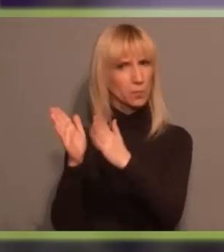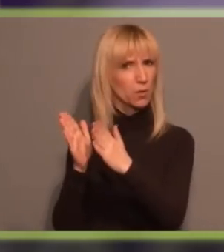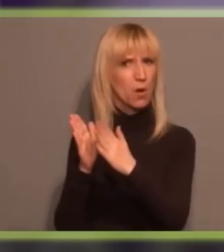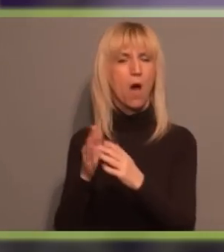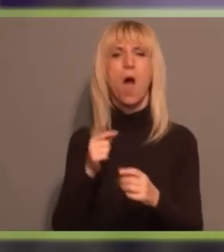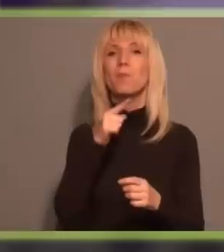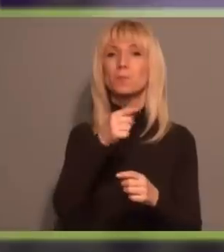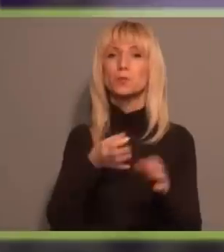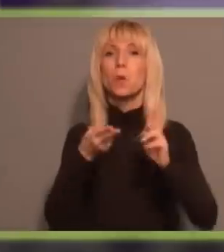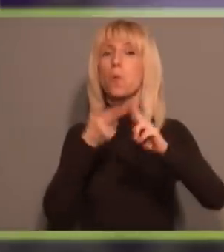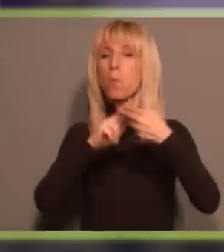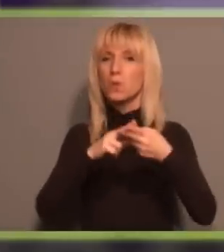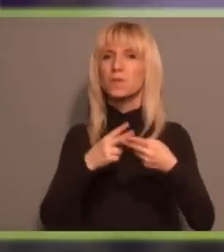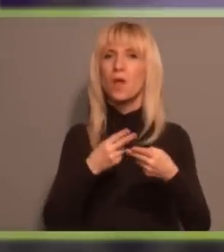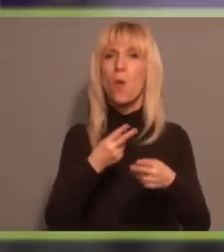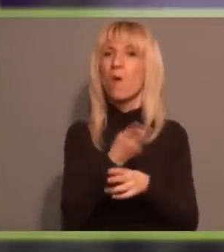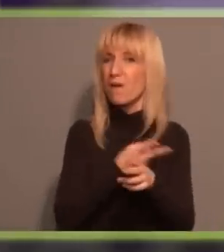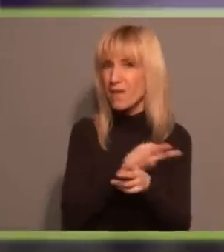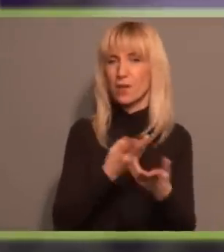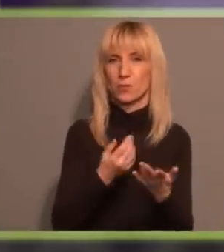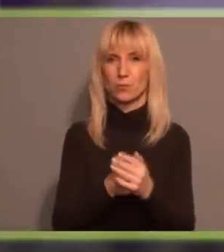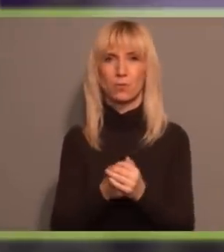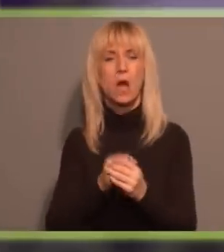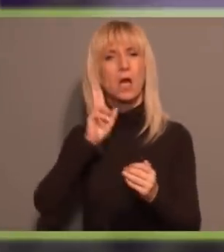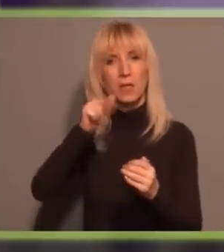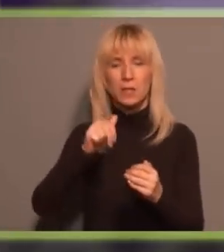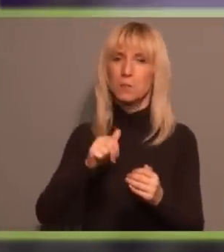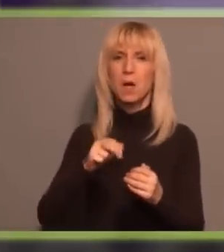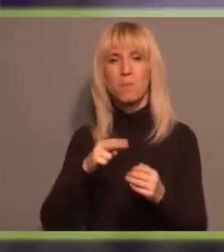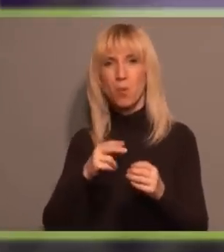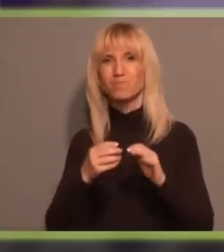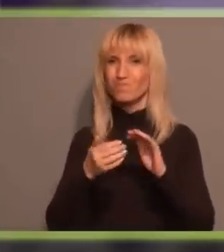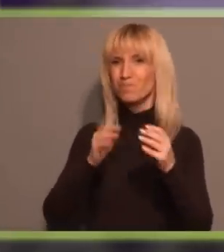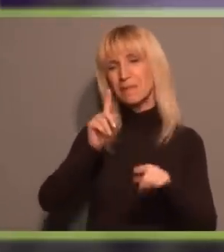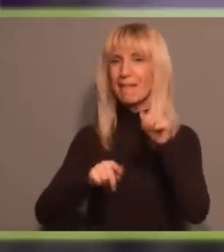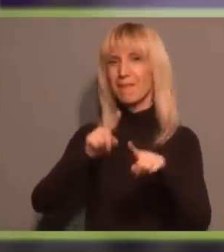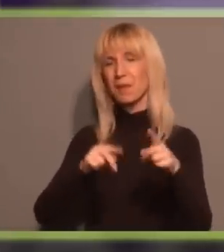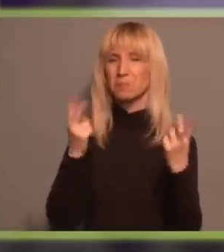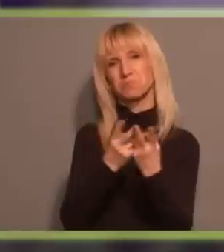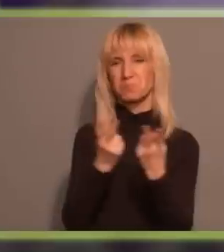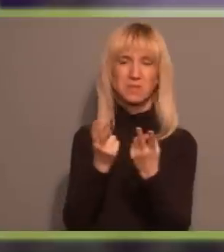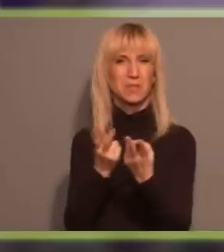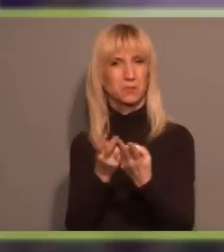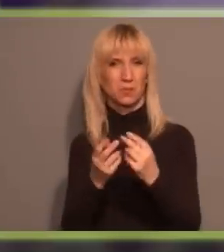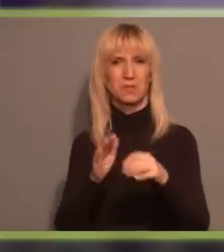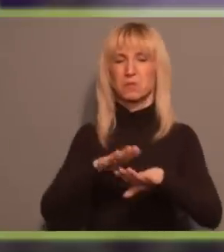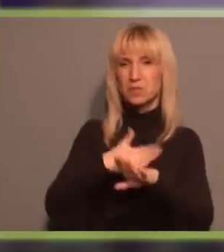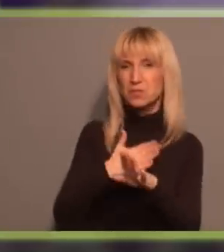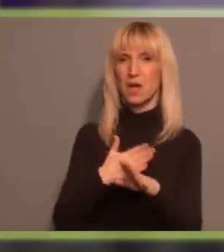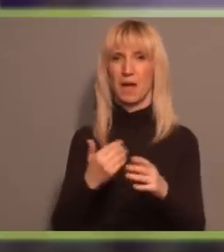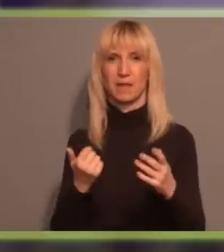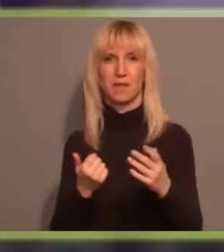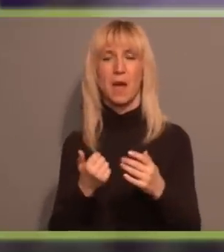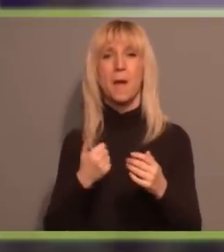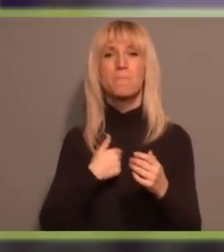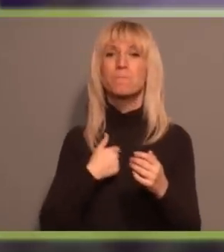u kafeteri i ona nas upozna i imamo dosta sličnosti osjećanja. Ja mislim,